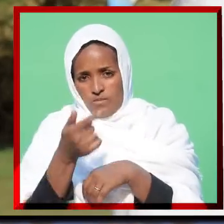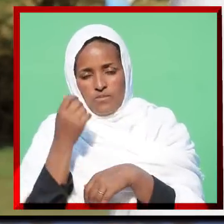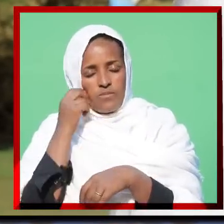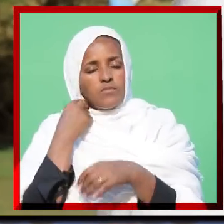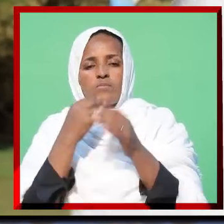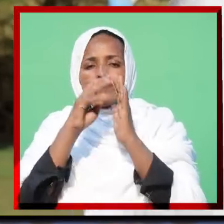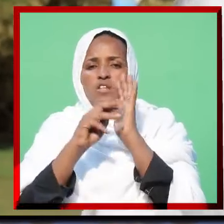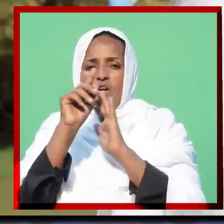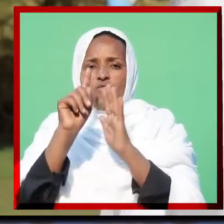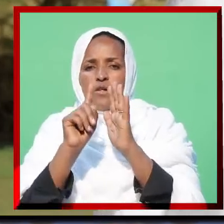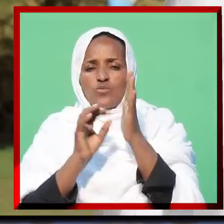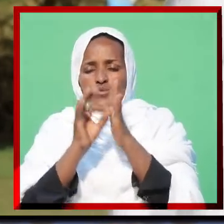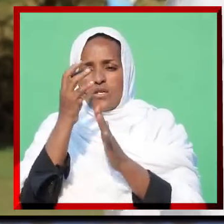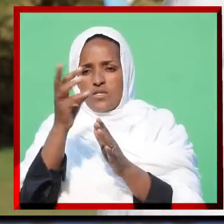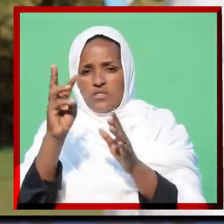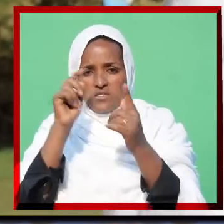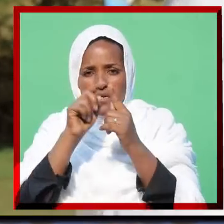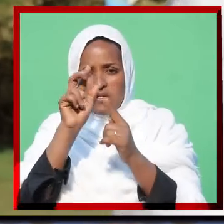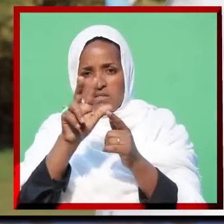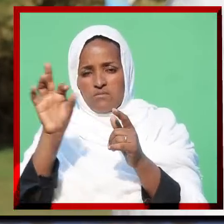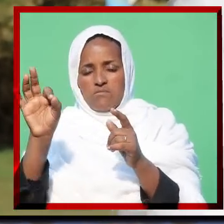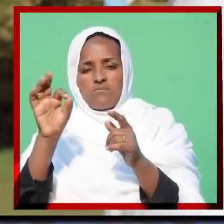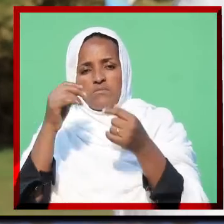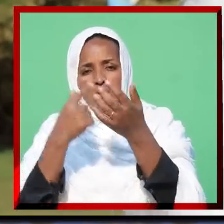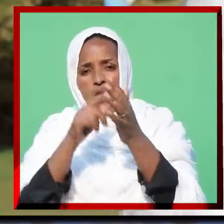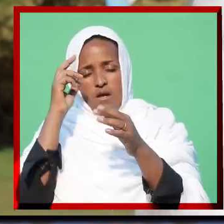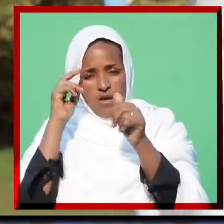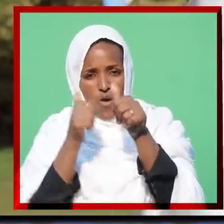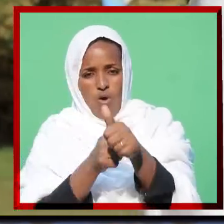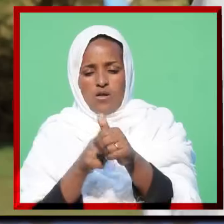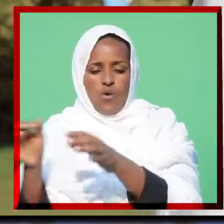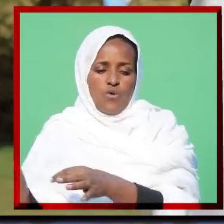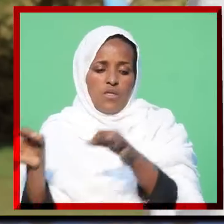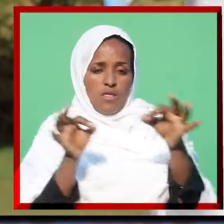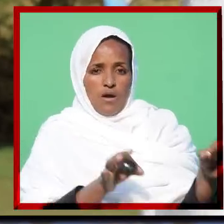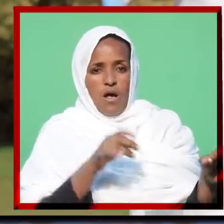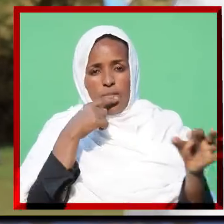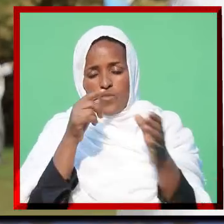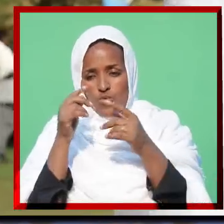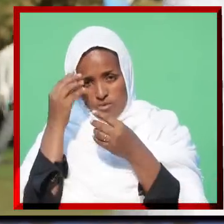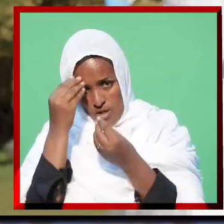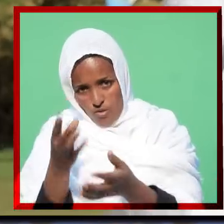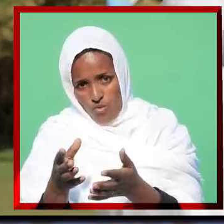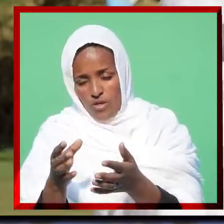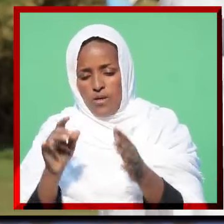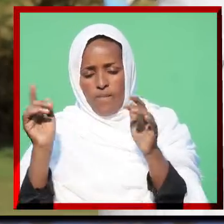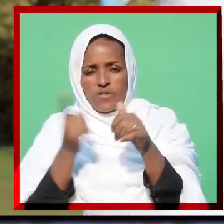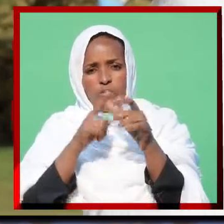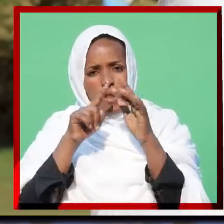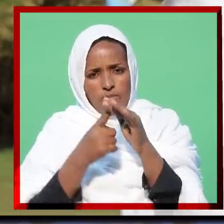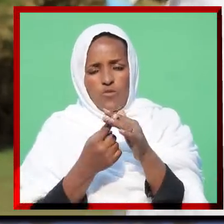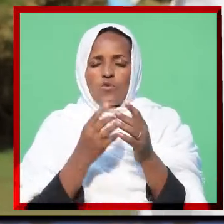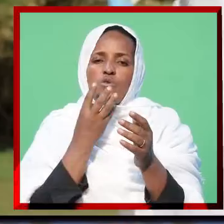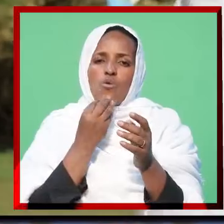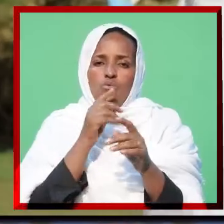ምዕራፍ 1 ቁጥር 16 እስከ 19 ቅዱስ ጴጥሮስ በይሁዳ ምትክ አንድ ሐዋርያ ንተተካ የሚለውን ሲያሳስብ የሚጀምረው ከይሁዳ